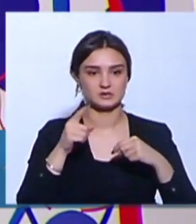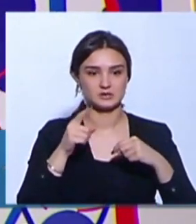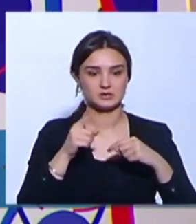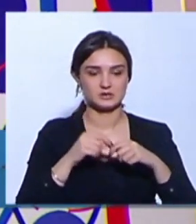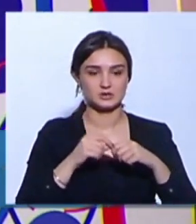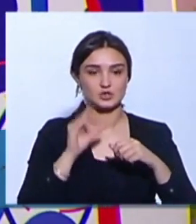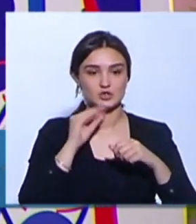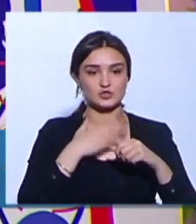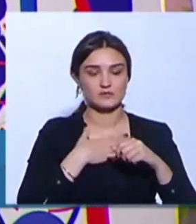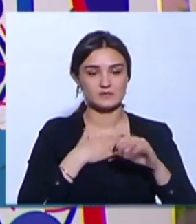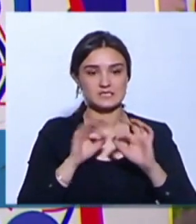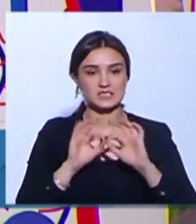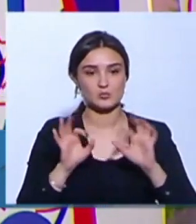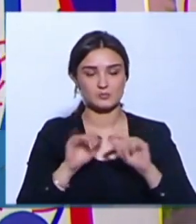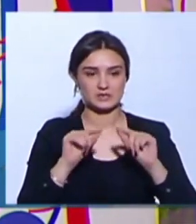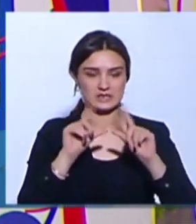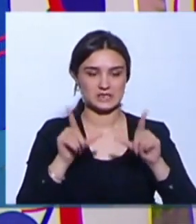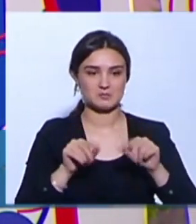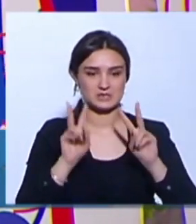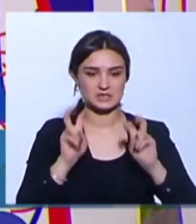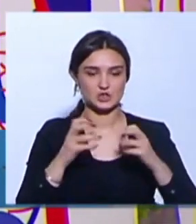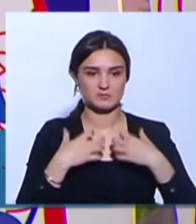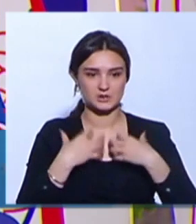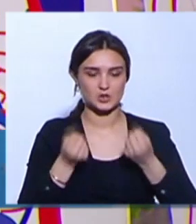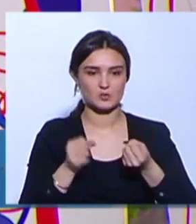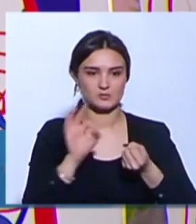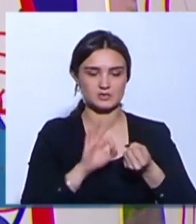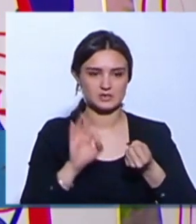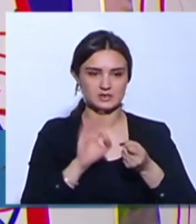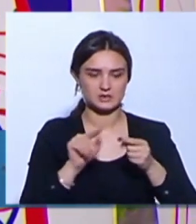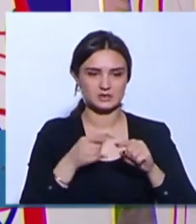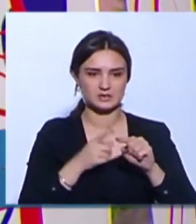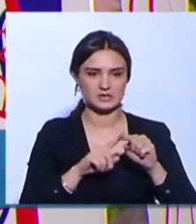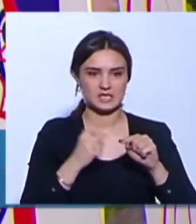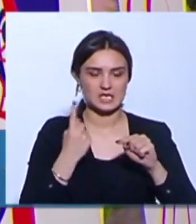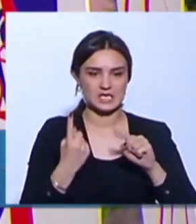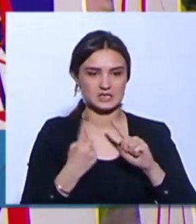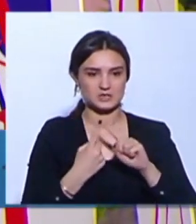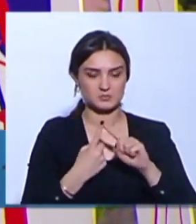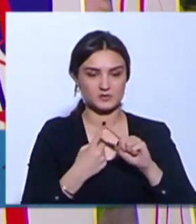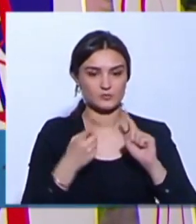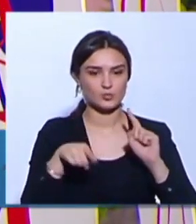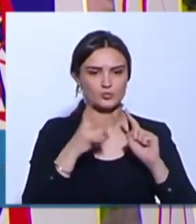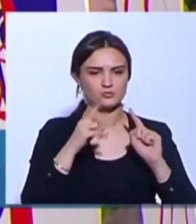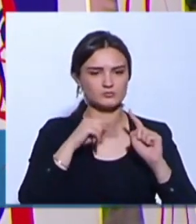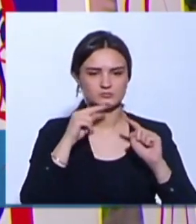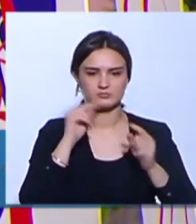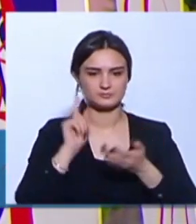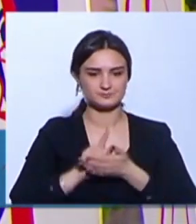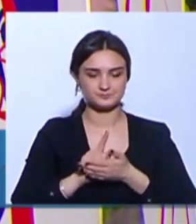რომ როდესაც ჩვენ ლაპარაკობთ თირკმლის ჯანმრთელობაზე, ერთი მხრივ უნდა გავითვალისწინოთ,